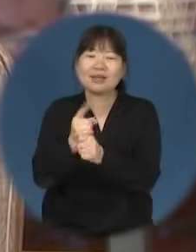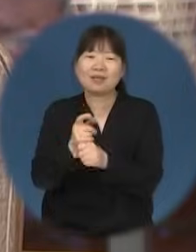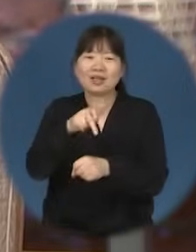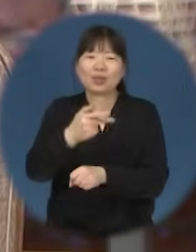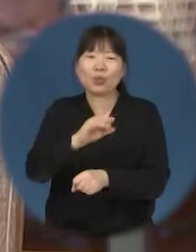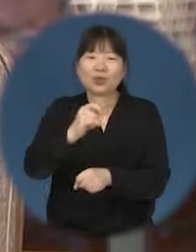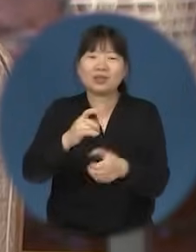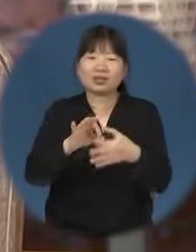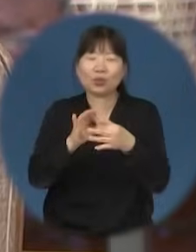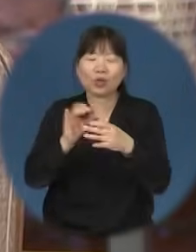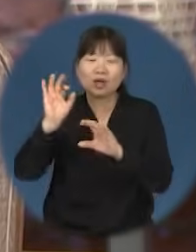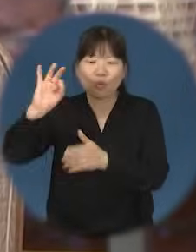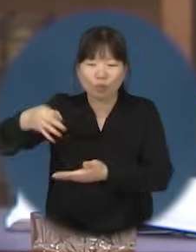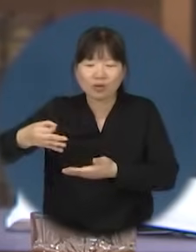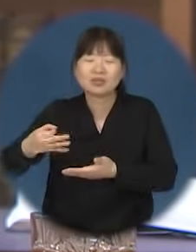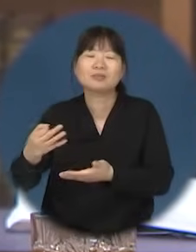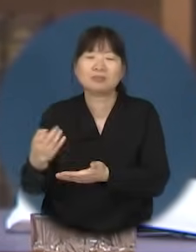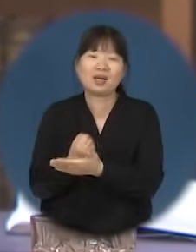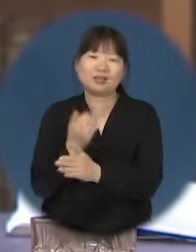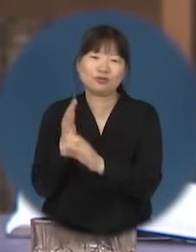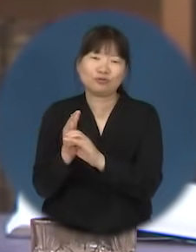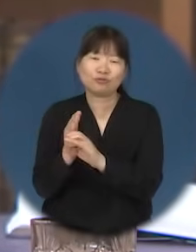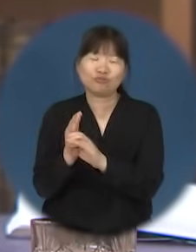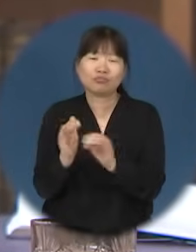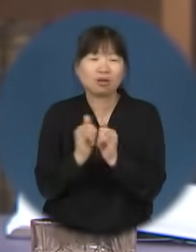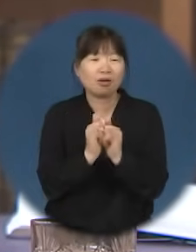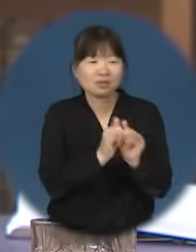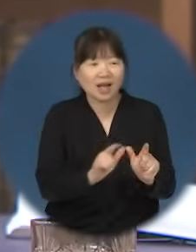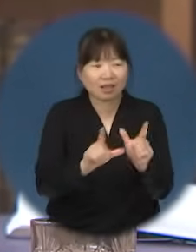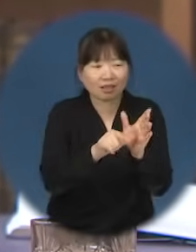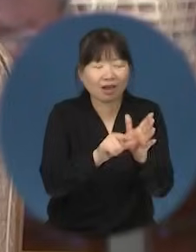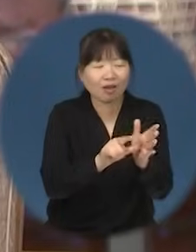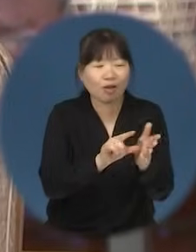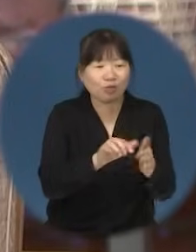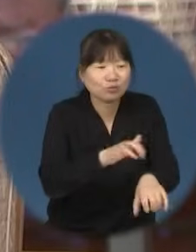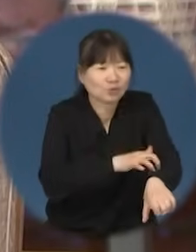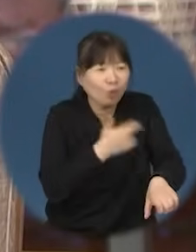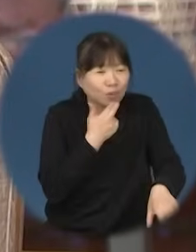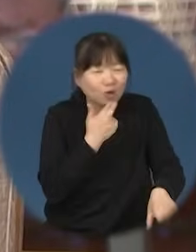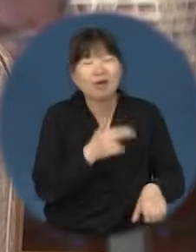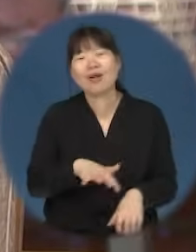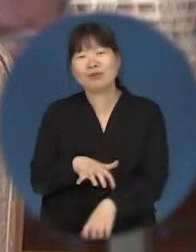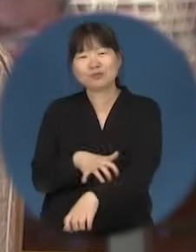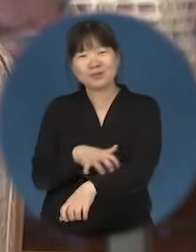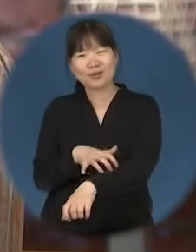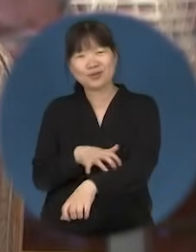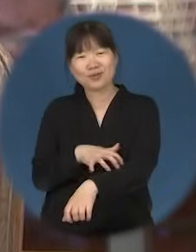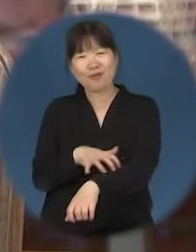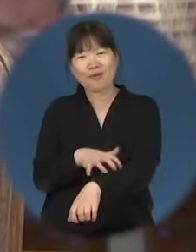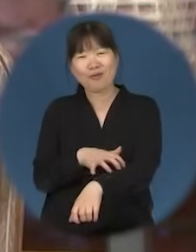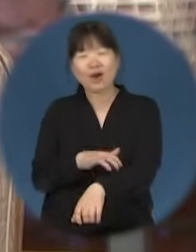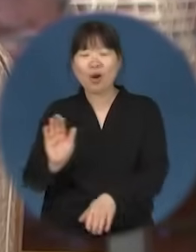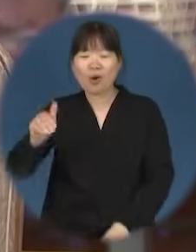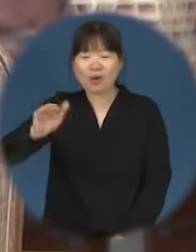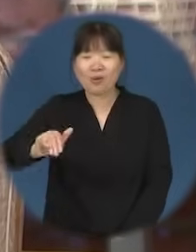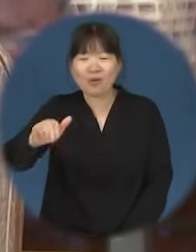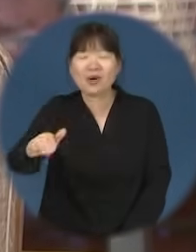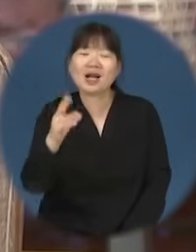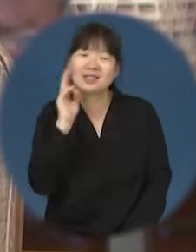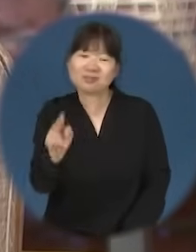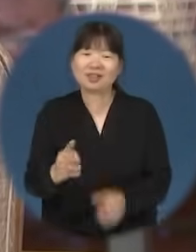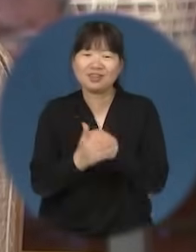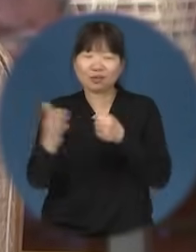있죠. 예. 근데 그걸로 사는데 불편함이 아직 없나요? 불편하겠죠. 변동성이 크니까요.